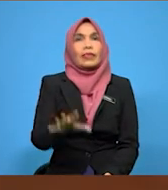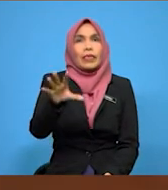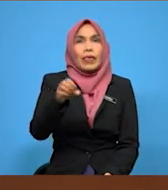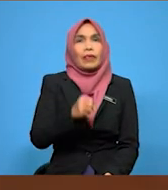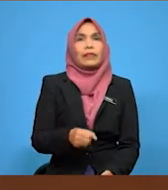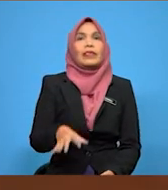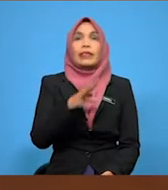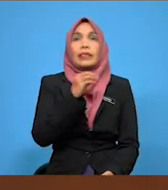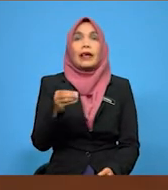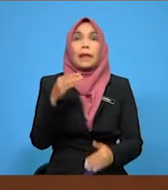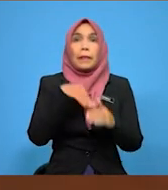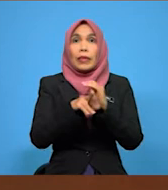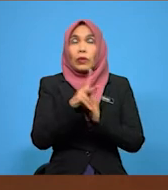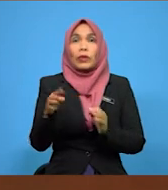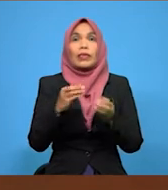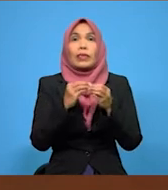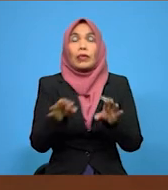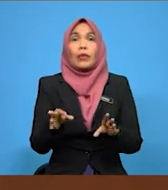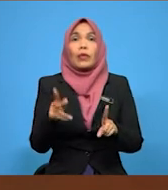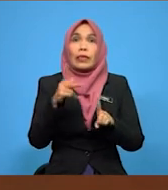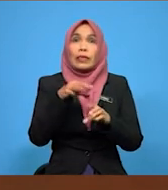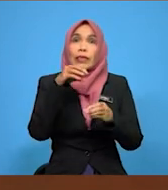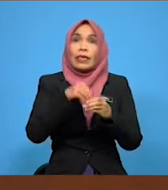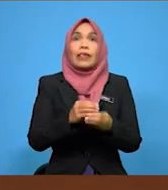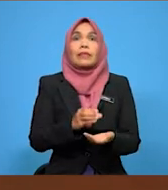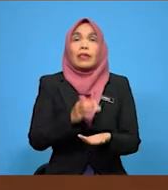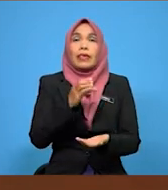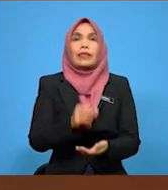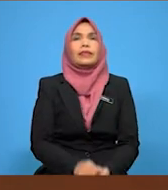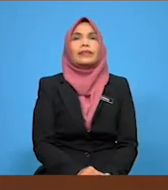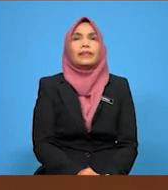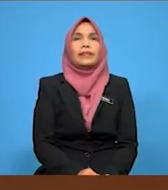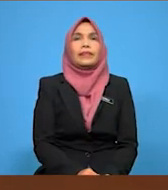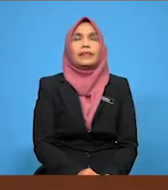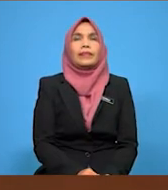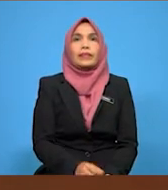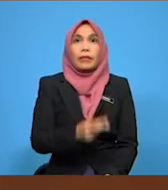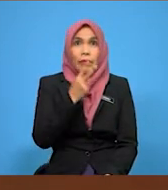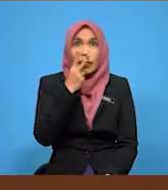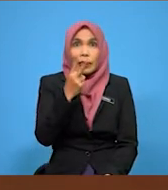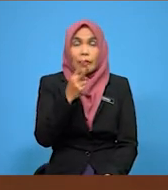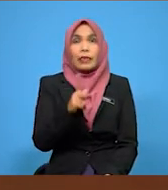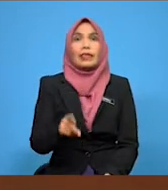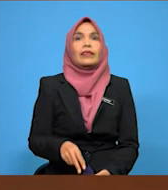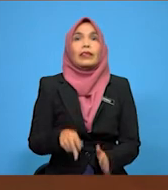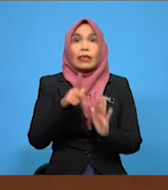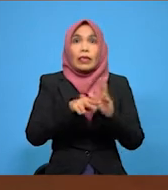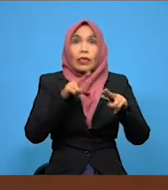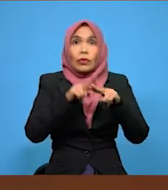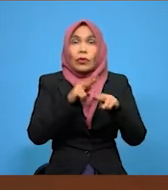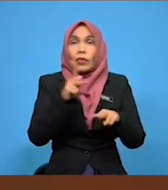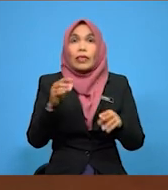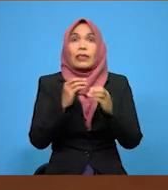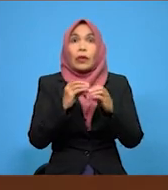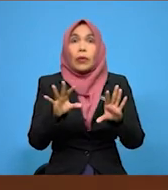Ambil dan masukkan telur tersebut ke dalam gelas. Kemudian, perhatikan kedudukan telur tersebut.